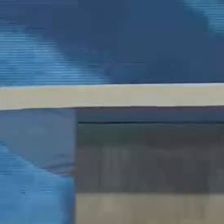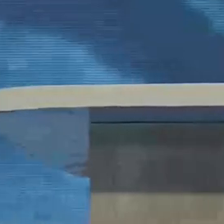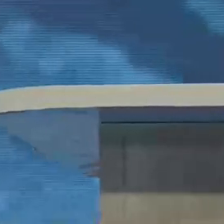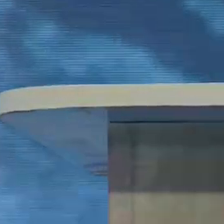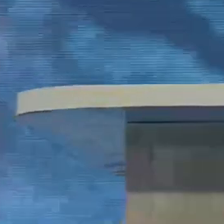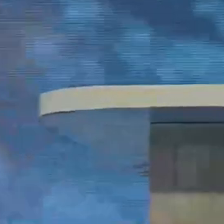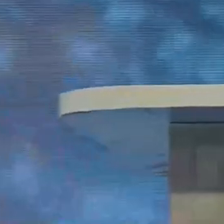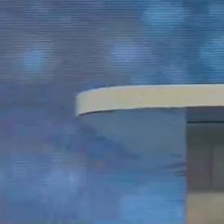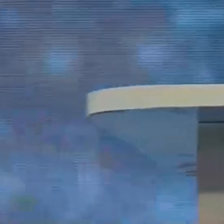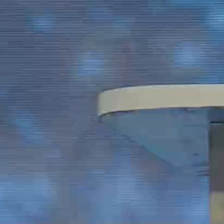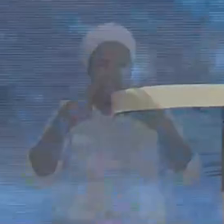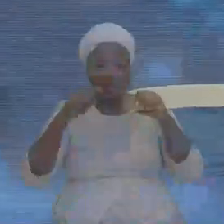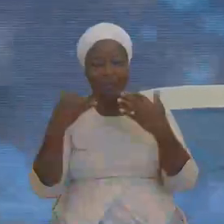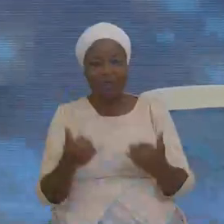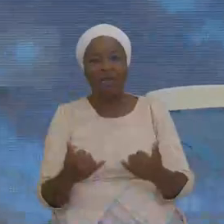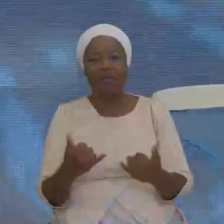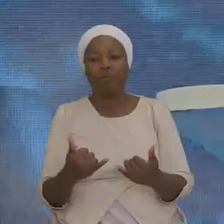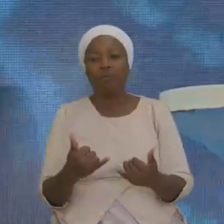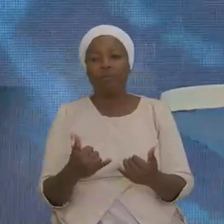le Pilate fait l'annonce maintenant.